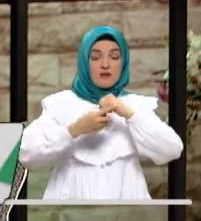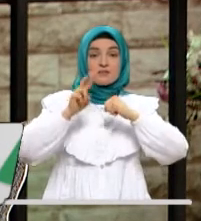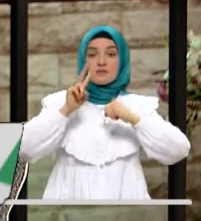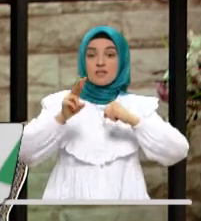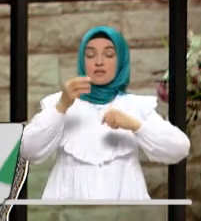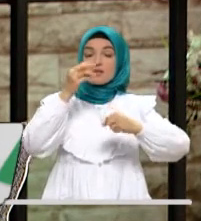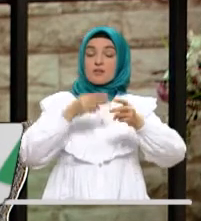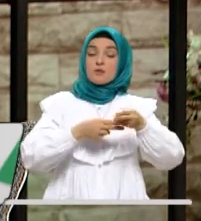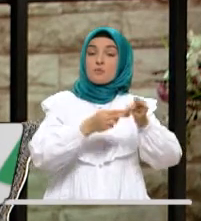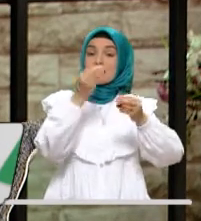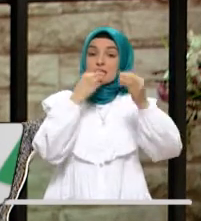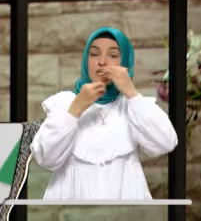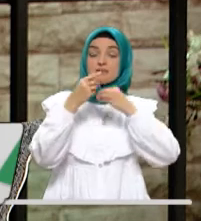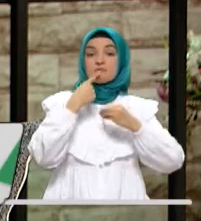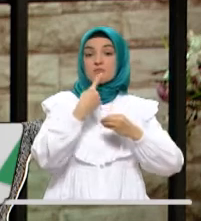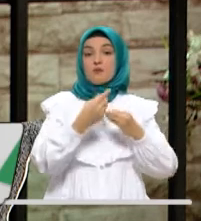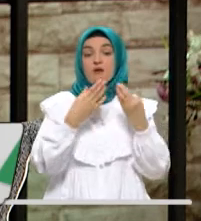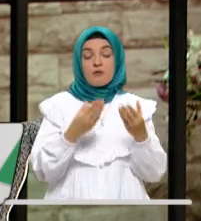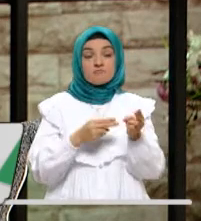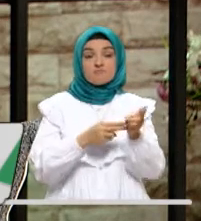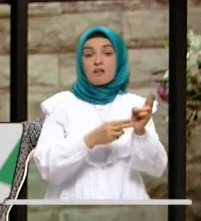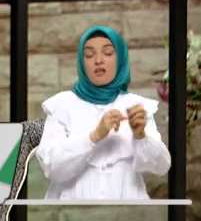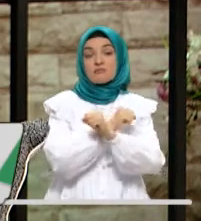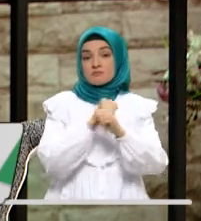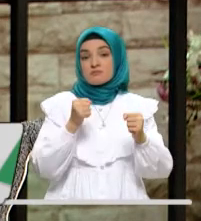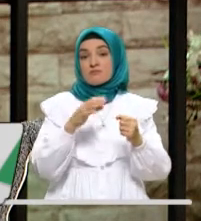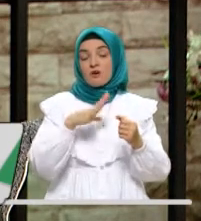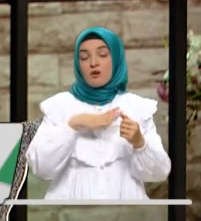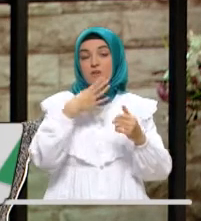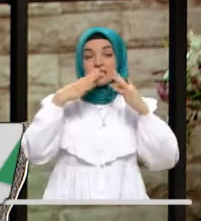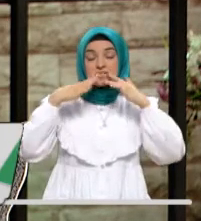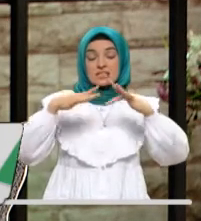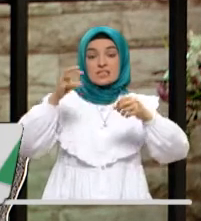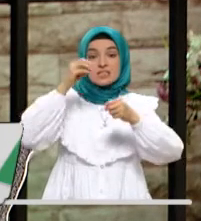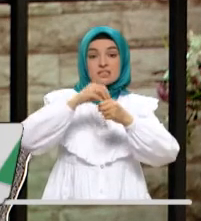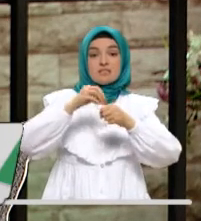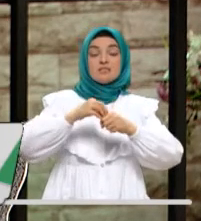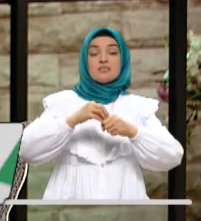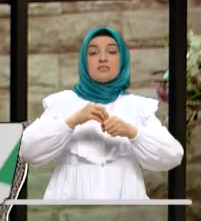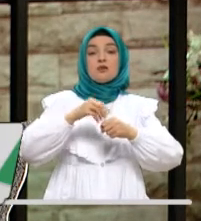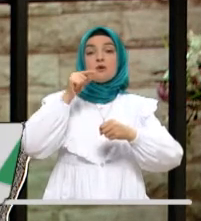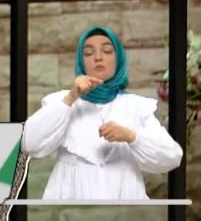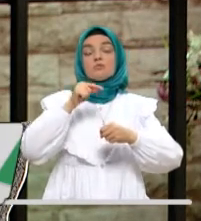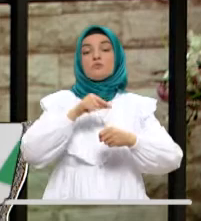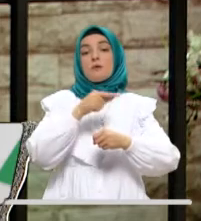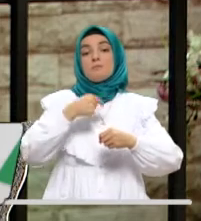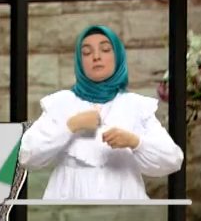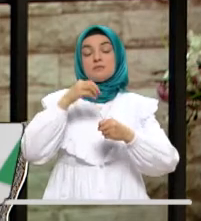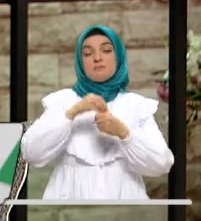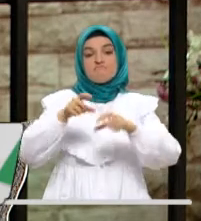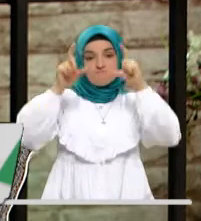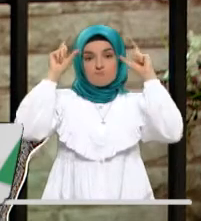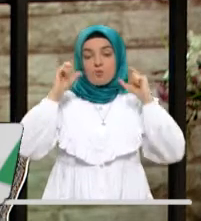yiyoruz biz? Yediğimiz balığı ne hale getirdik yani? O açıdan da onlar da bence üzerimizde bir vebal. Çünkü doğa da bize